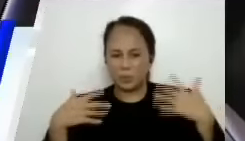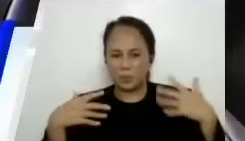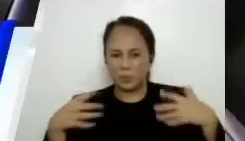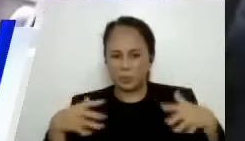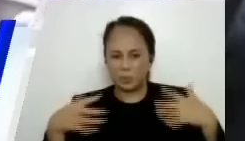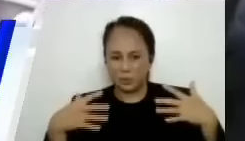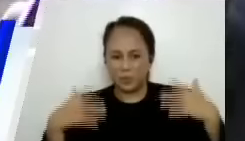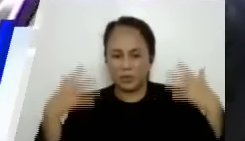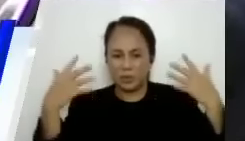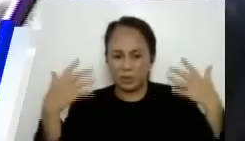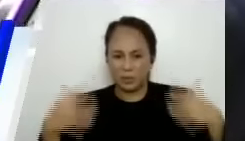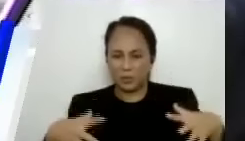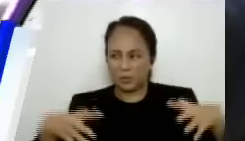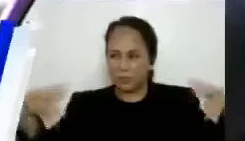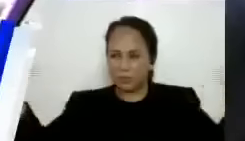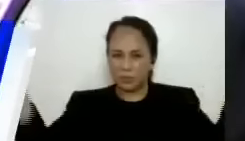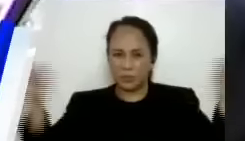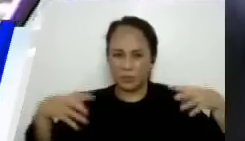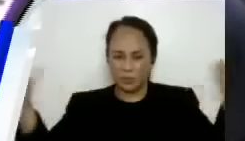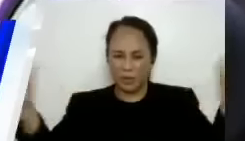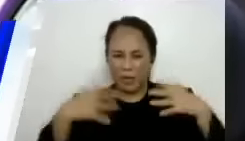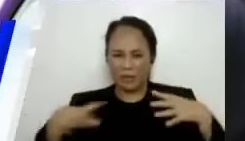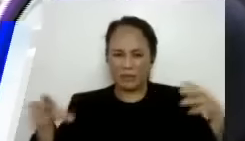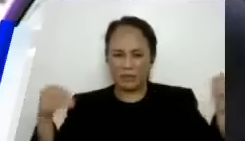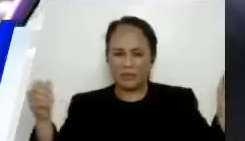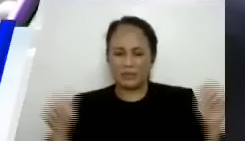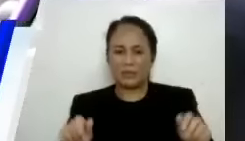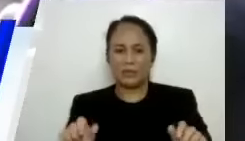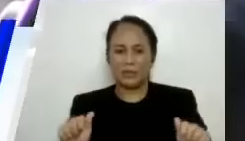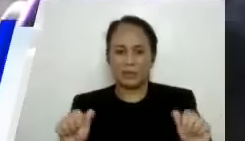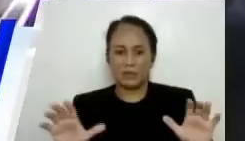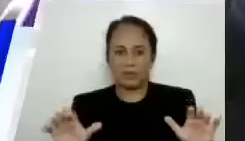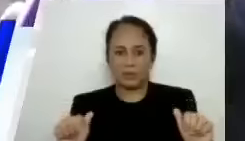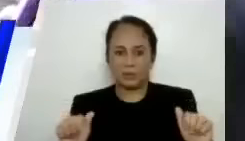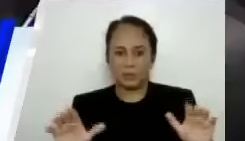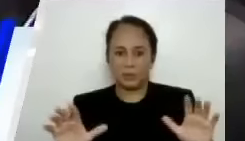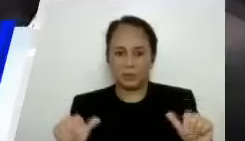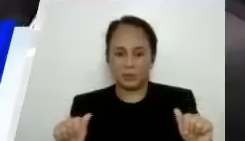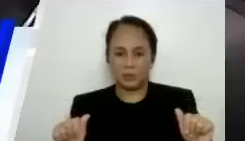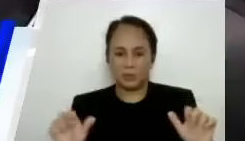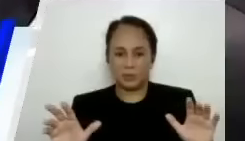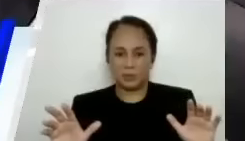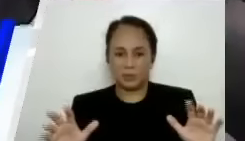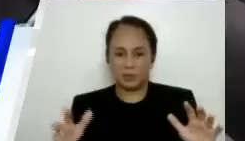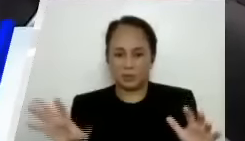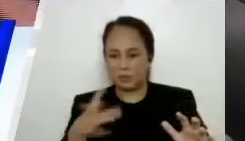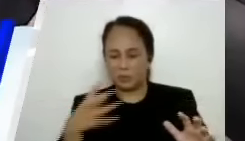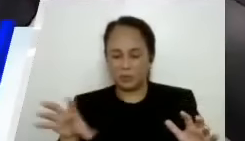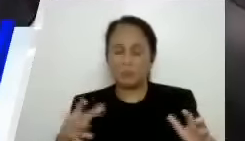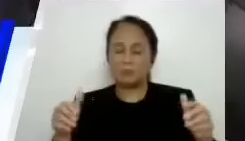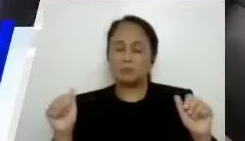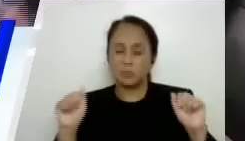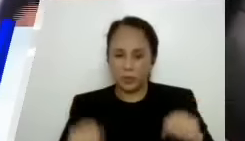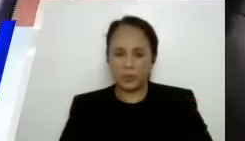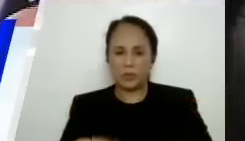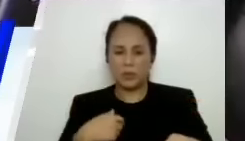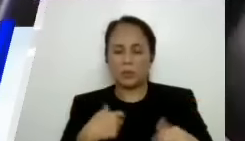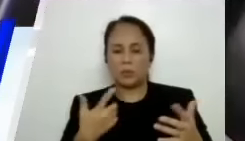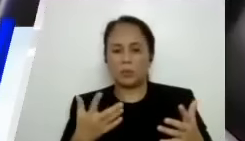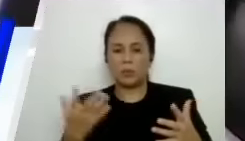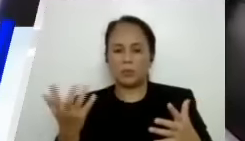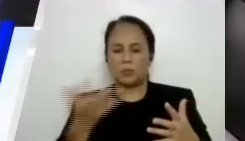exit the car You can also put on the aircon much Stronger in terms of the fan You can also circulate the air to